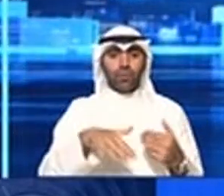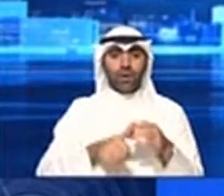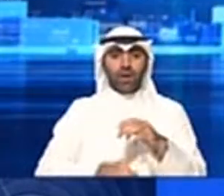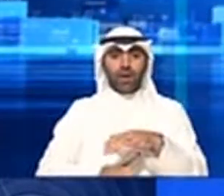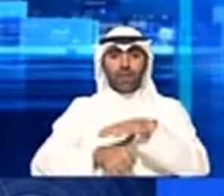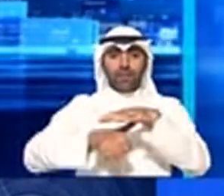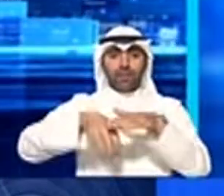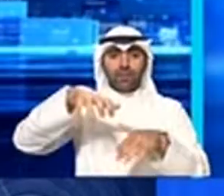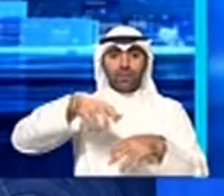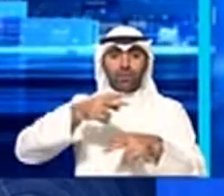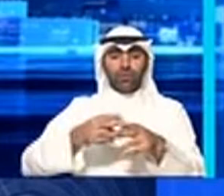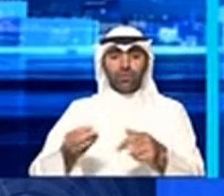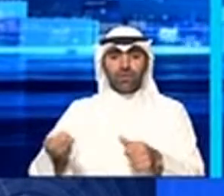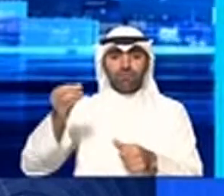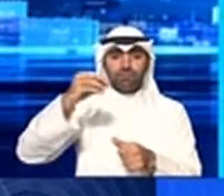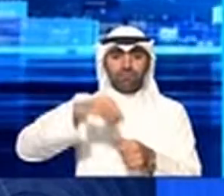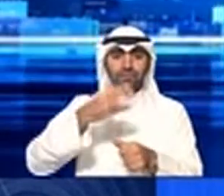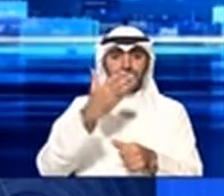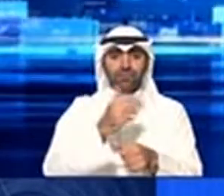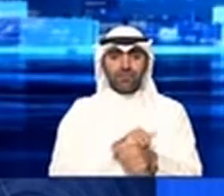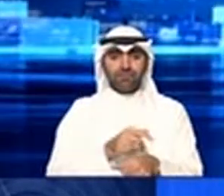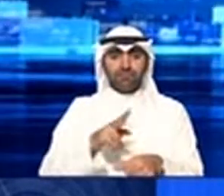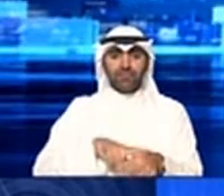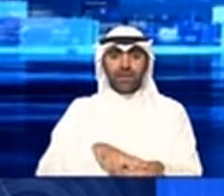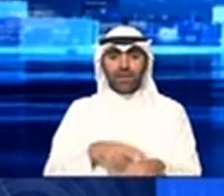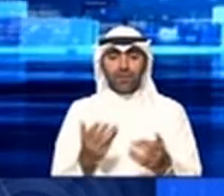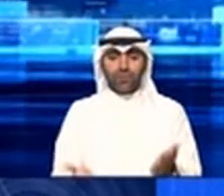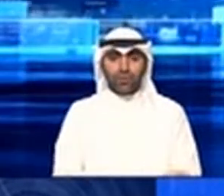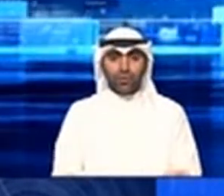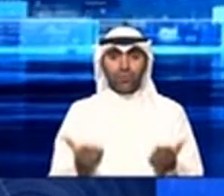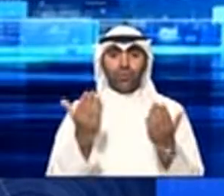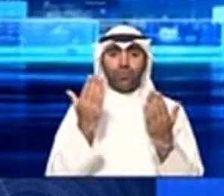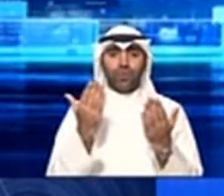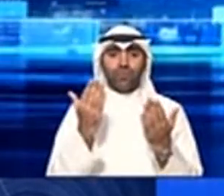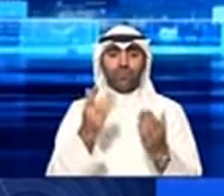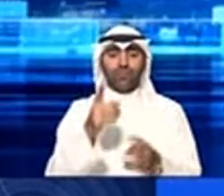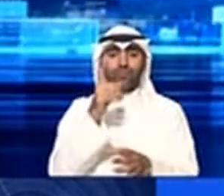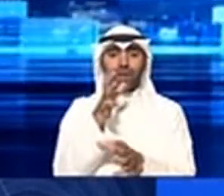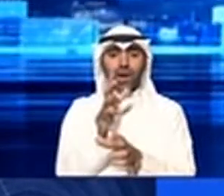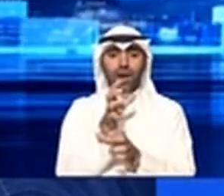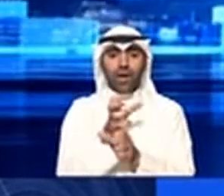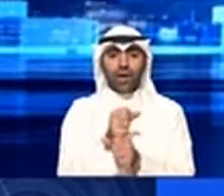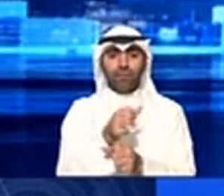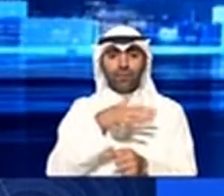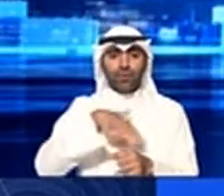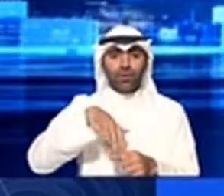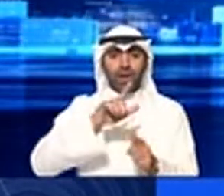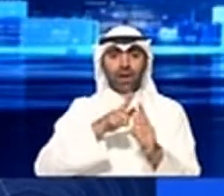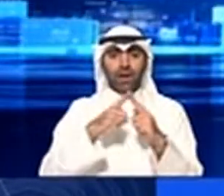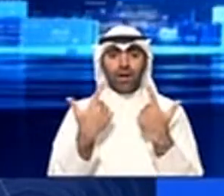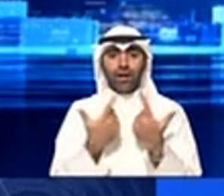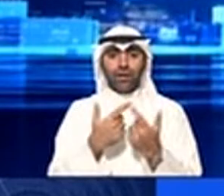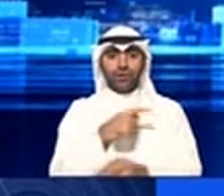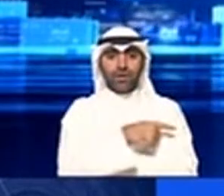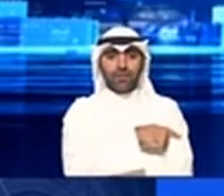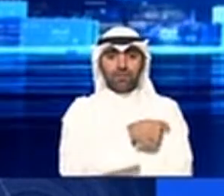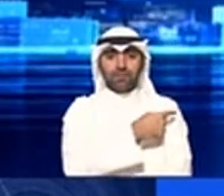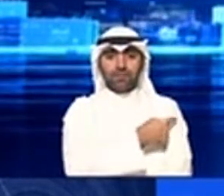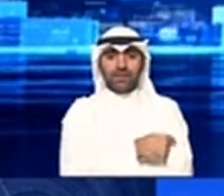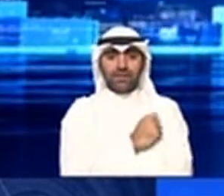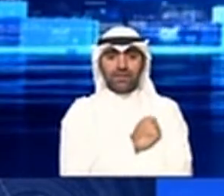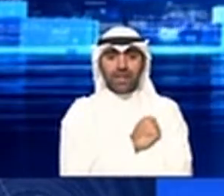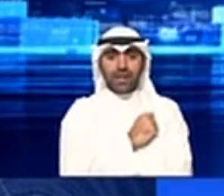على ما عبر عنه من طيب المشاعر وصادق التمنيات، مشيدا سموه رعاه الله بالتعاون المثمر